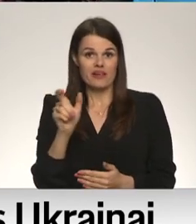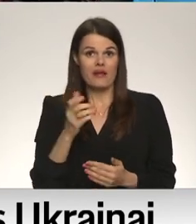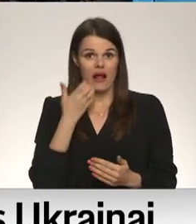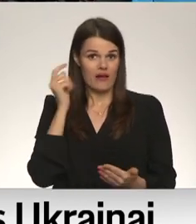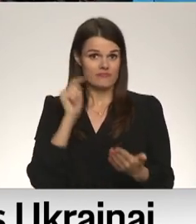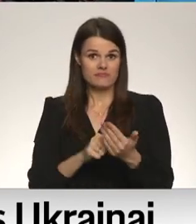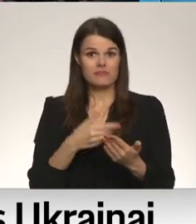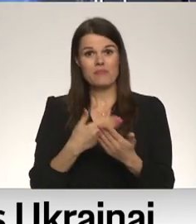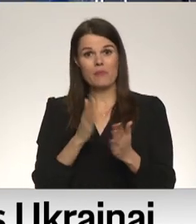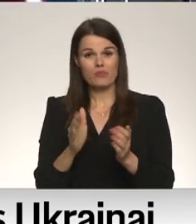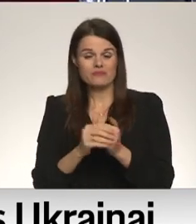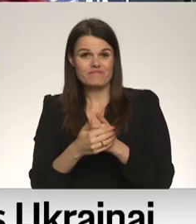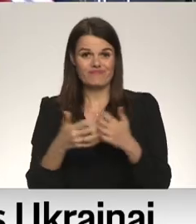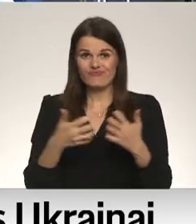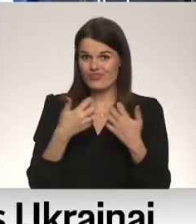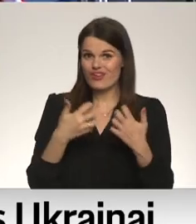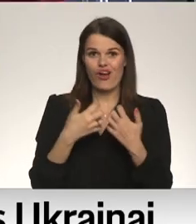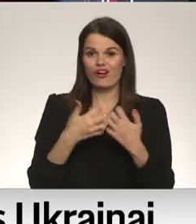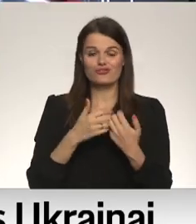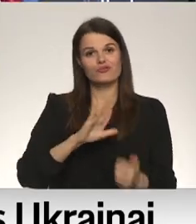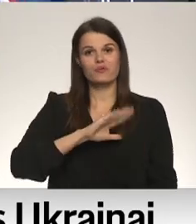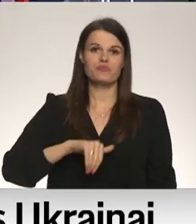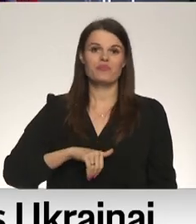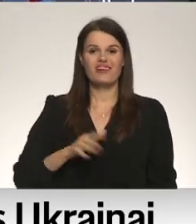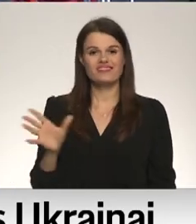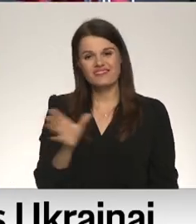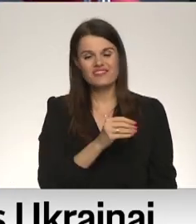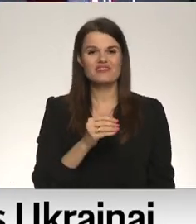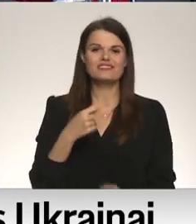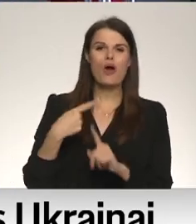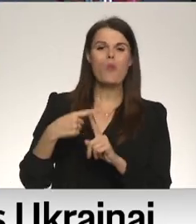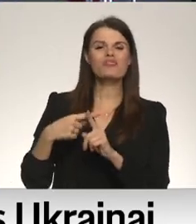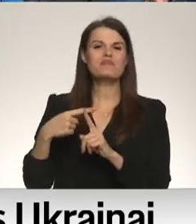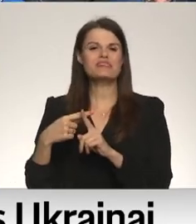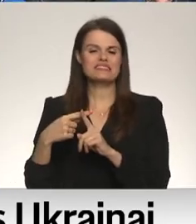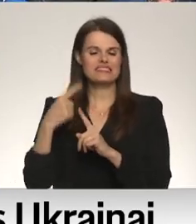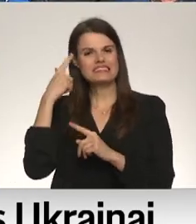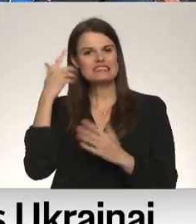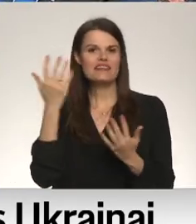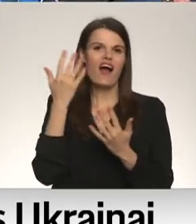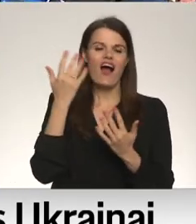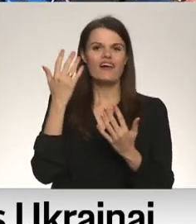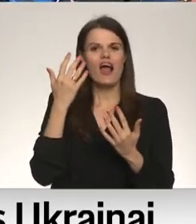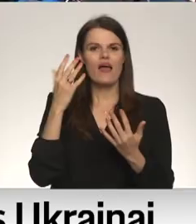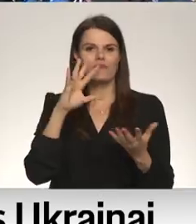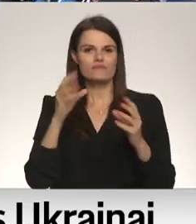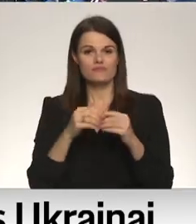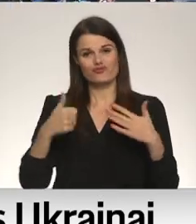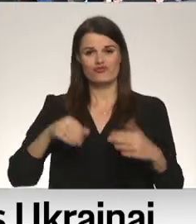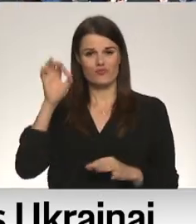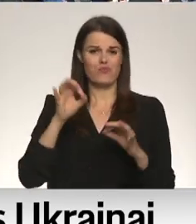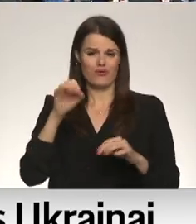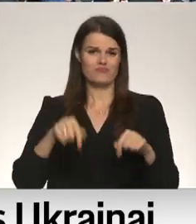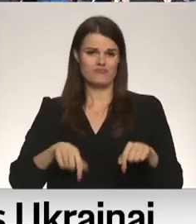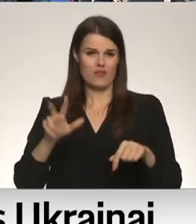būs hibrīd karš, tad pēc viss optimistiskākajām, aplēsēm 60%